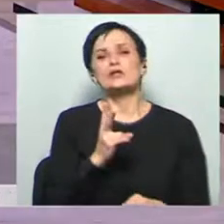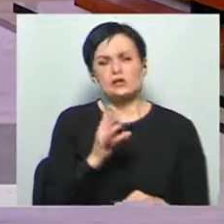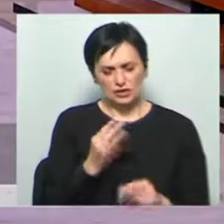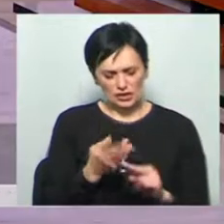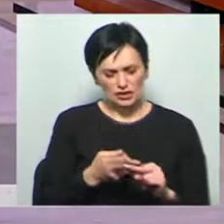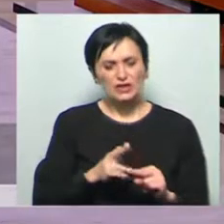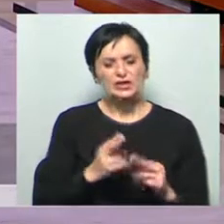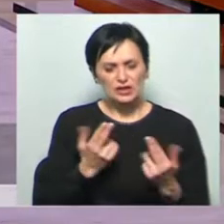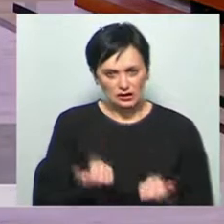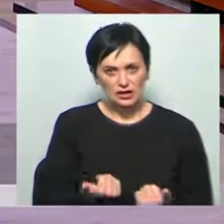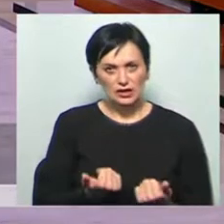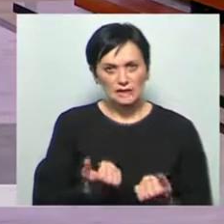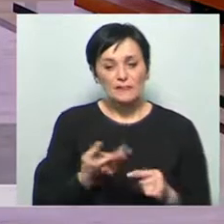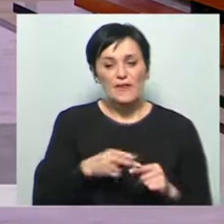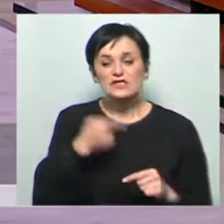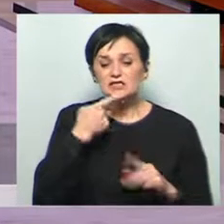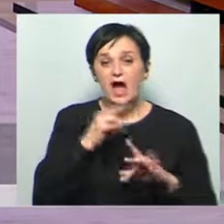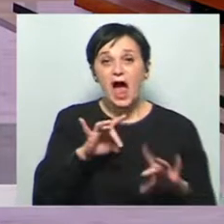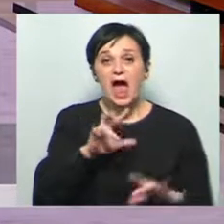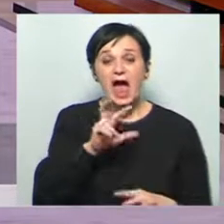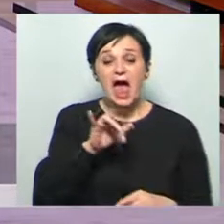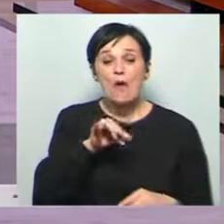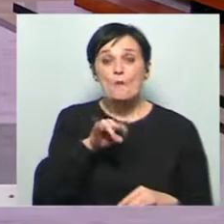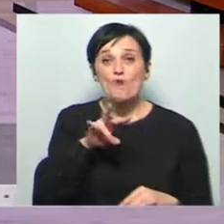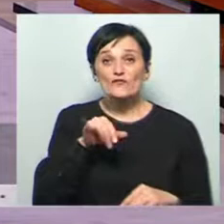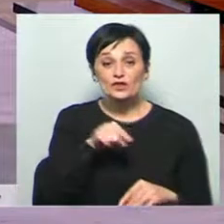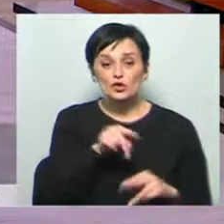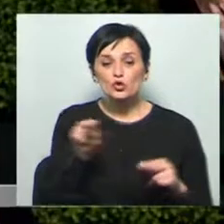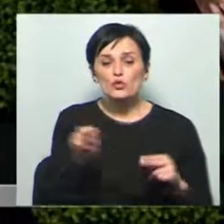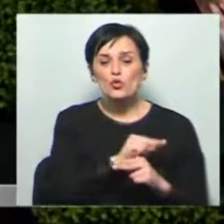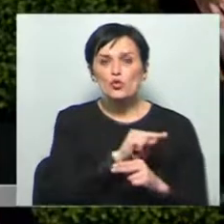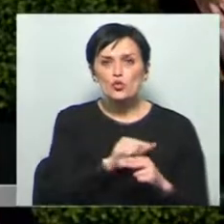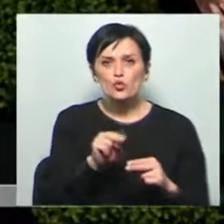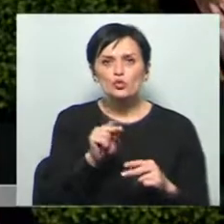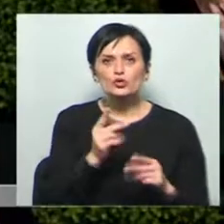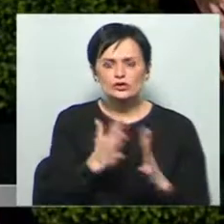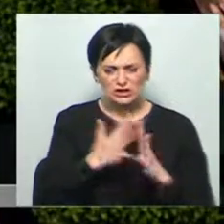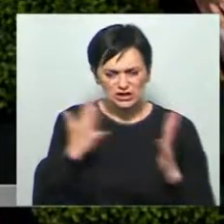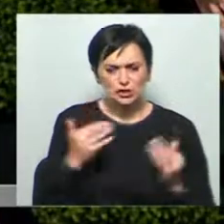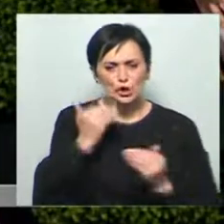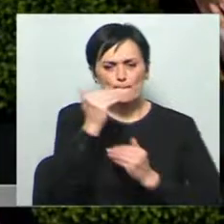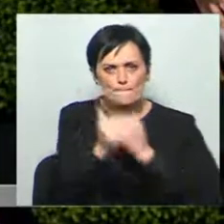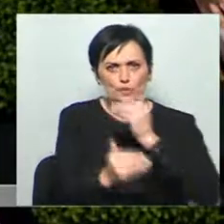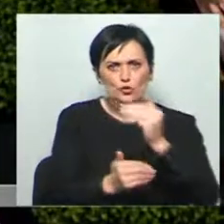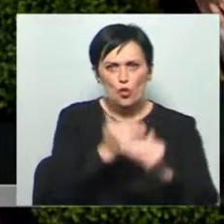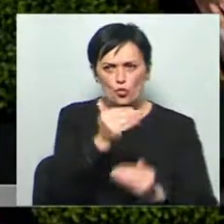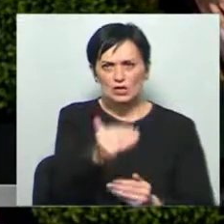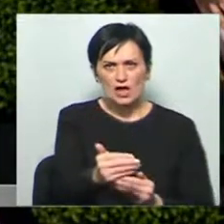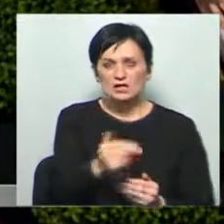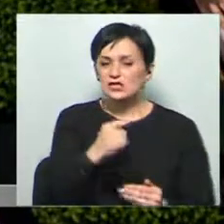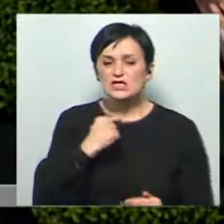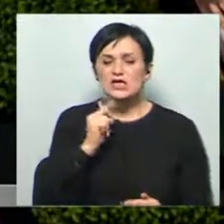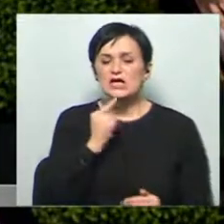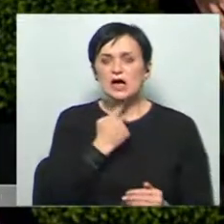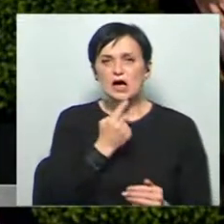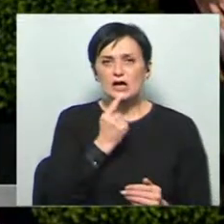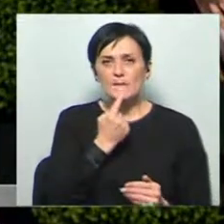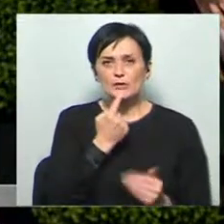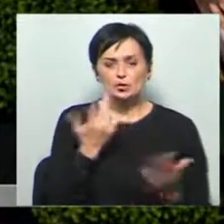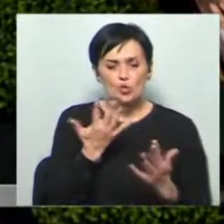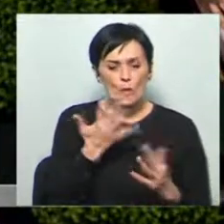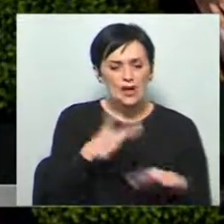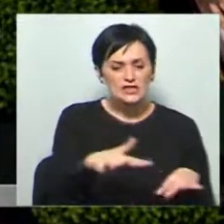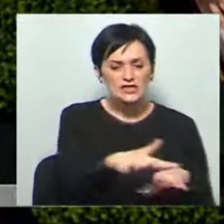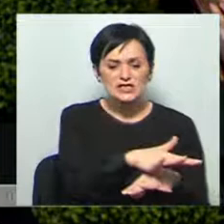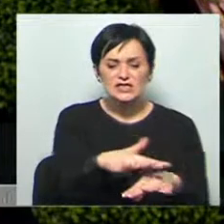აუცილებლად აღსანიშნავია, რომ ჰემოფილიის მკურნალობამ იმხელა პროგრესი განიცადა, რომ ძალიან გამიჭირდება რომელიმე დარგი დავასახელო,